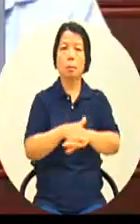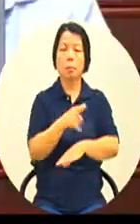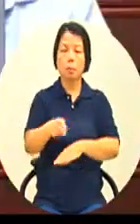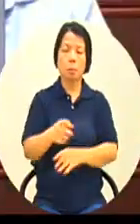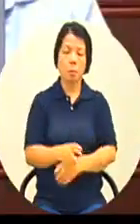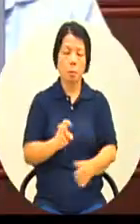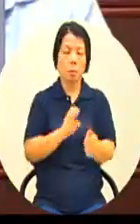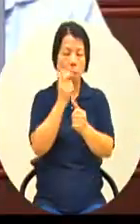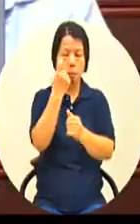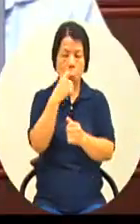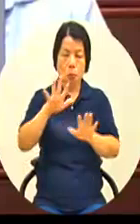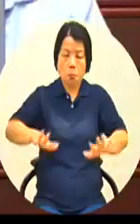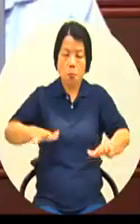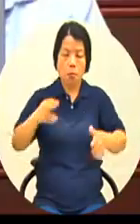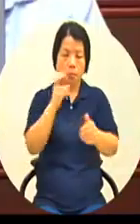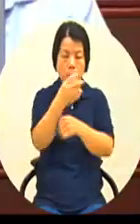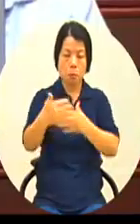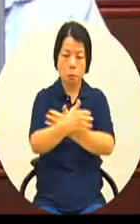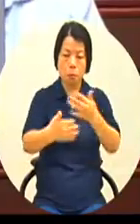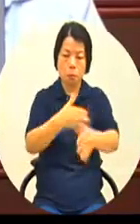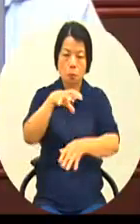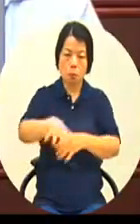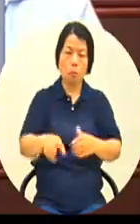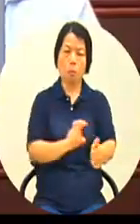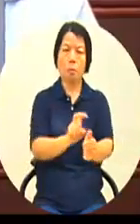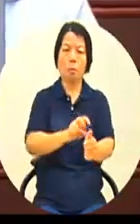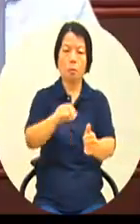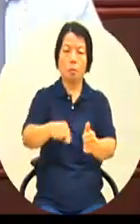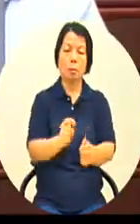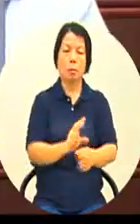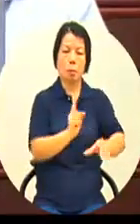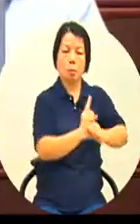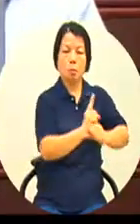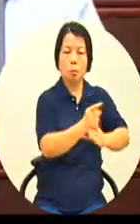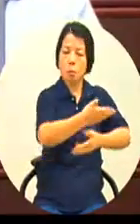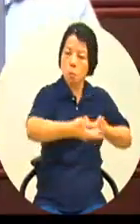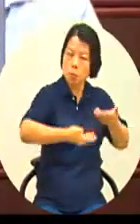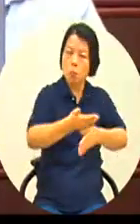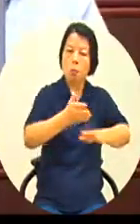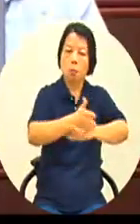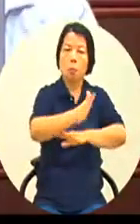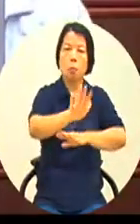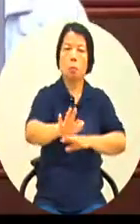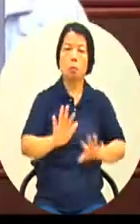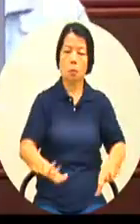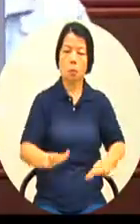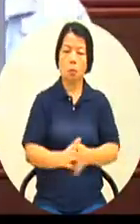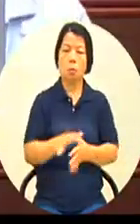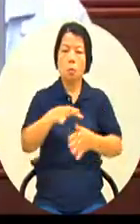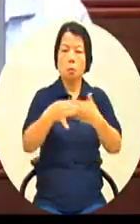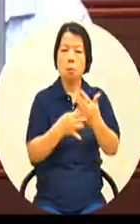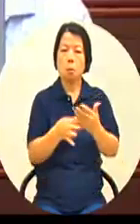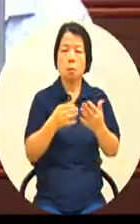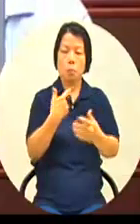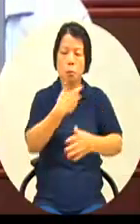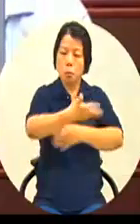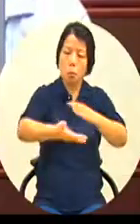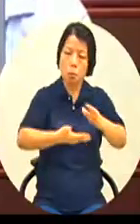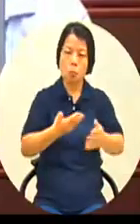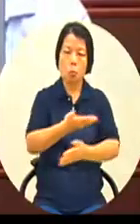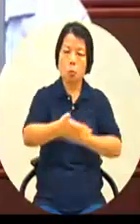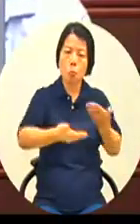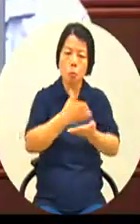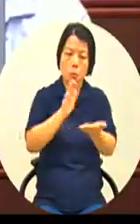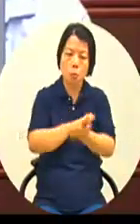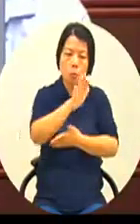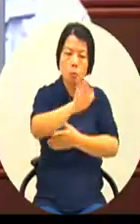其实持续拢有甲这个业者去沟通。不管阮所推出的这个政策吼，拢有先甲因沟通过，阮才会做啦吼。啊，